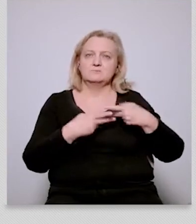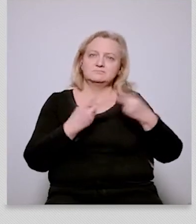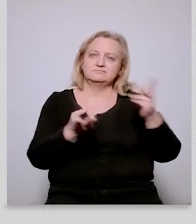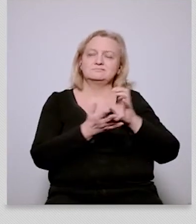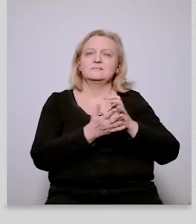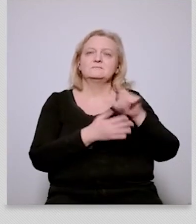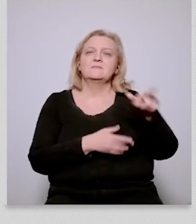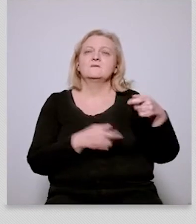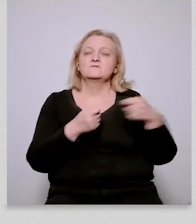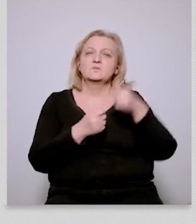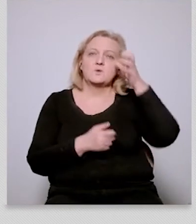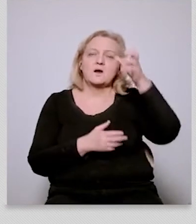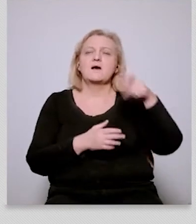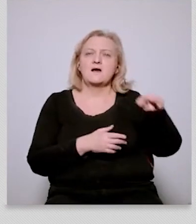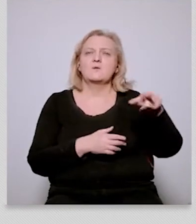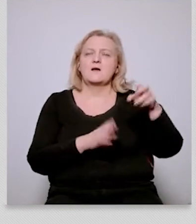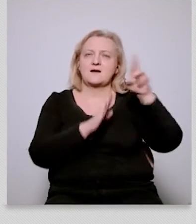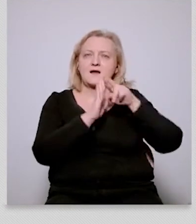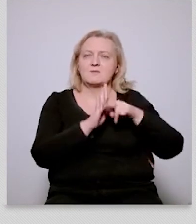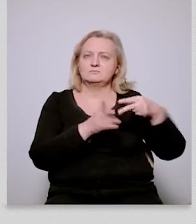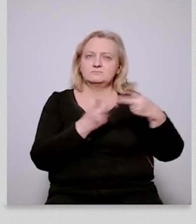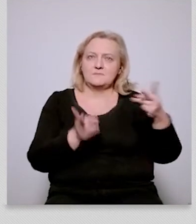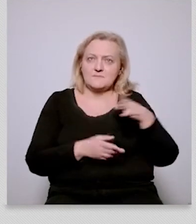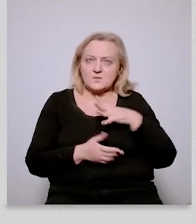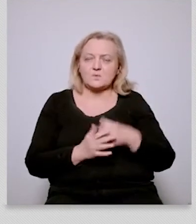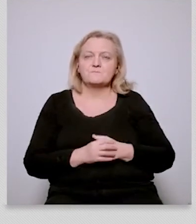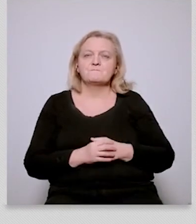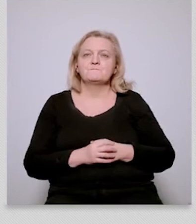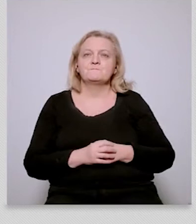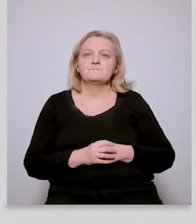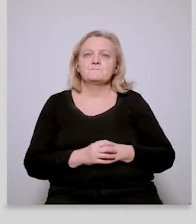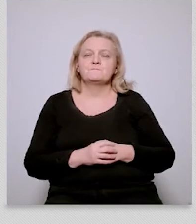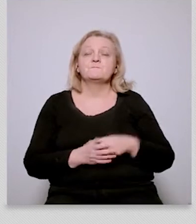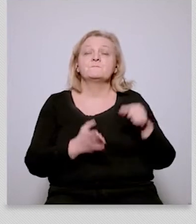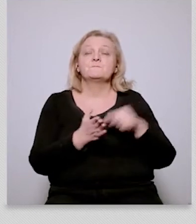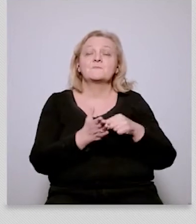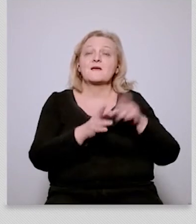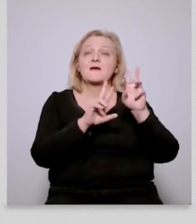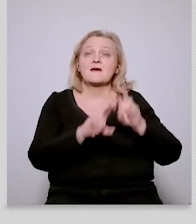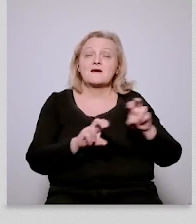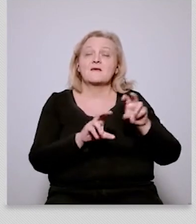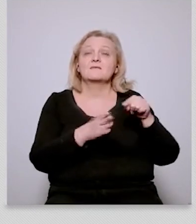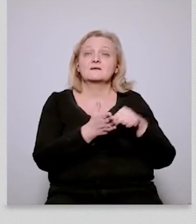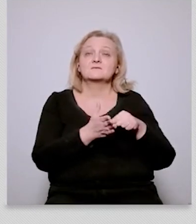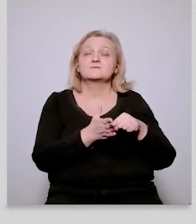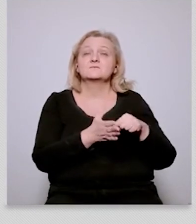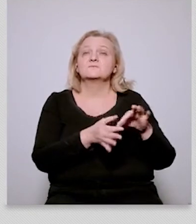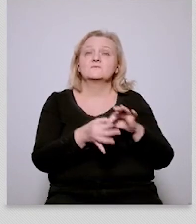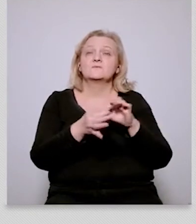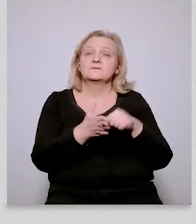współautorka raport z analizami dotyczących